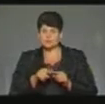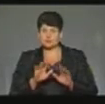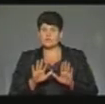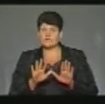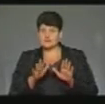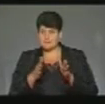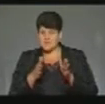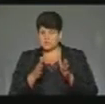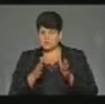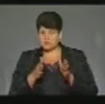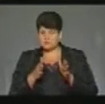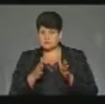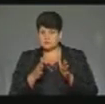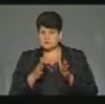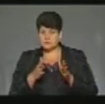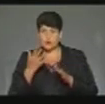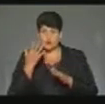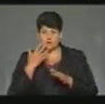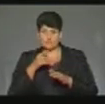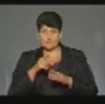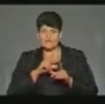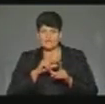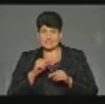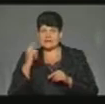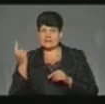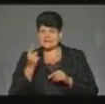випадку, коли вони їдуть з